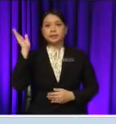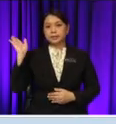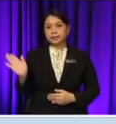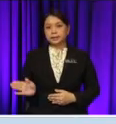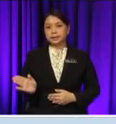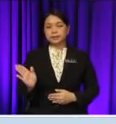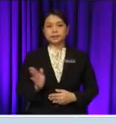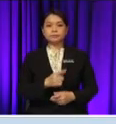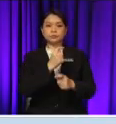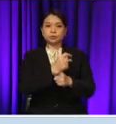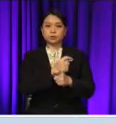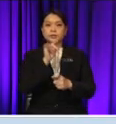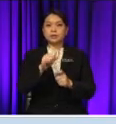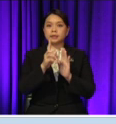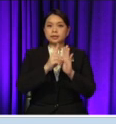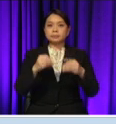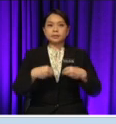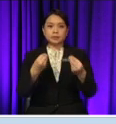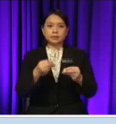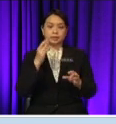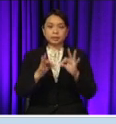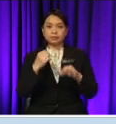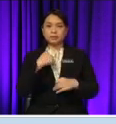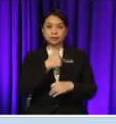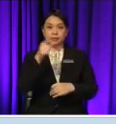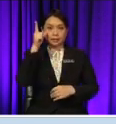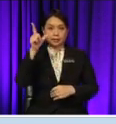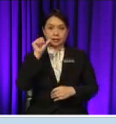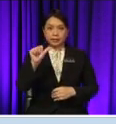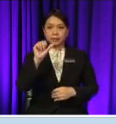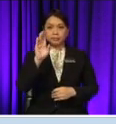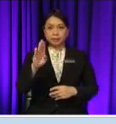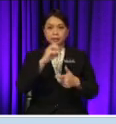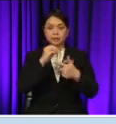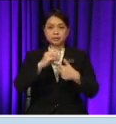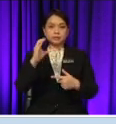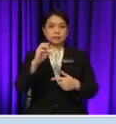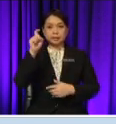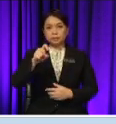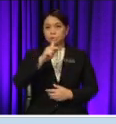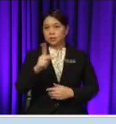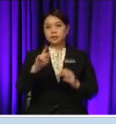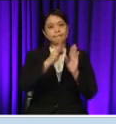yang diberikan kalau kita lihat IBC dan di semuanya memerlukan